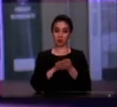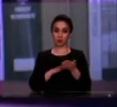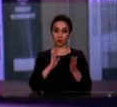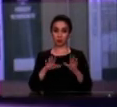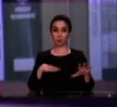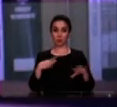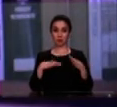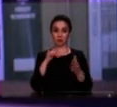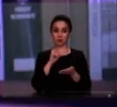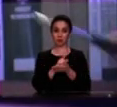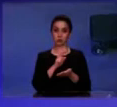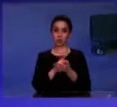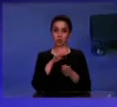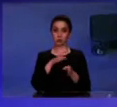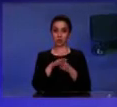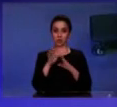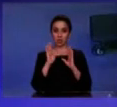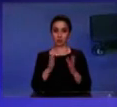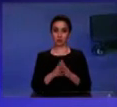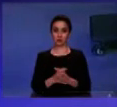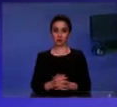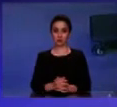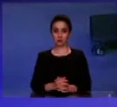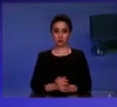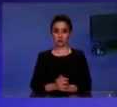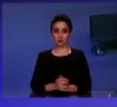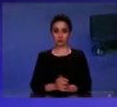mashq va topshiriqlarni bajaramiz.